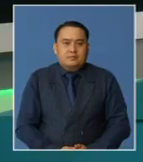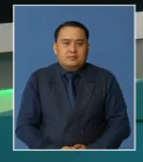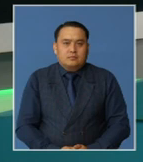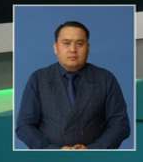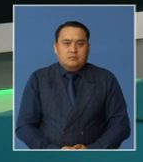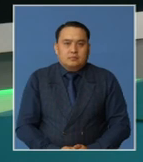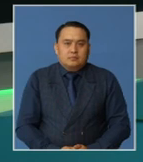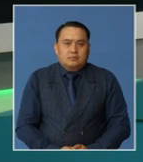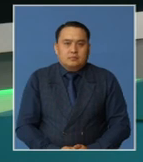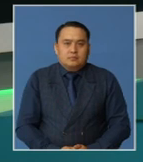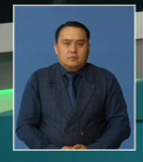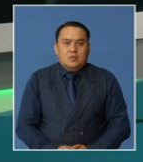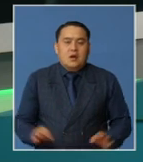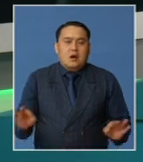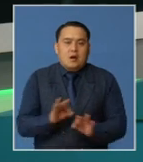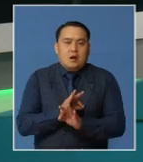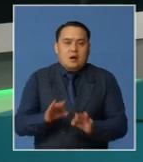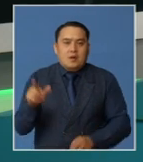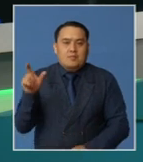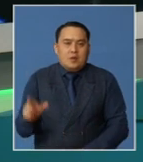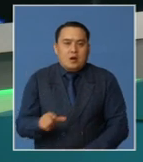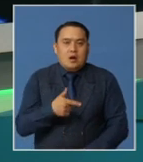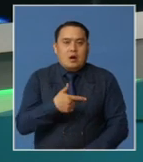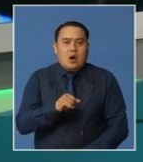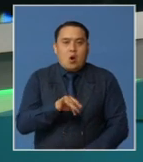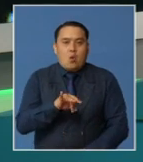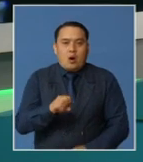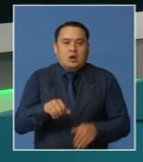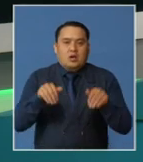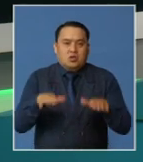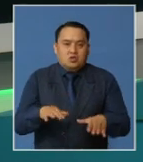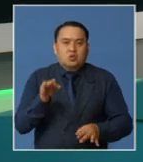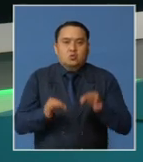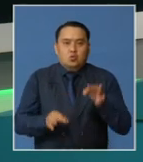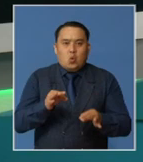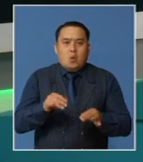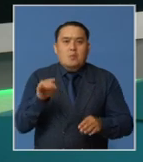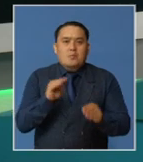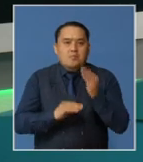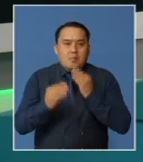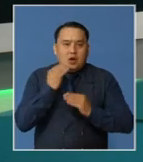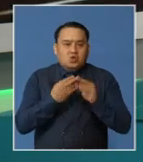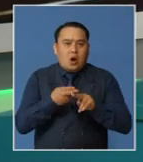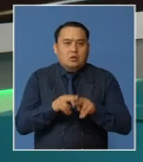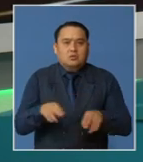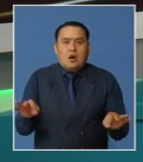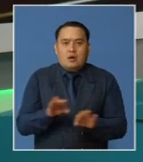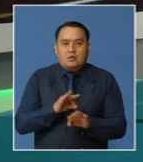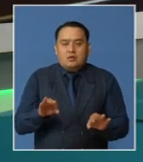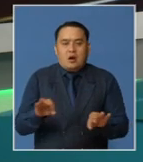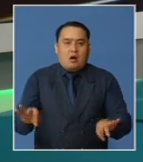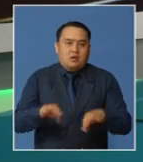В нашумевшем деле певицы Гаухар Алимбековой наконец поставлена точка. Осужденная за мошенничество известный композитор сегодня